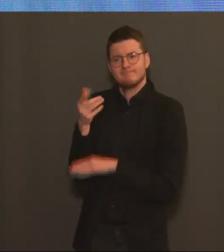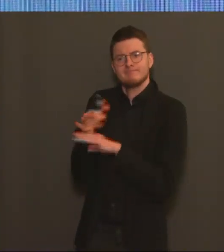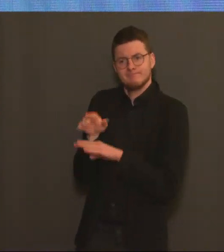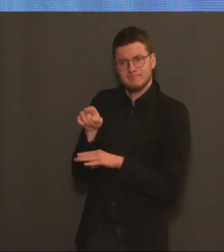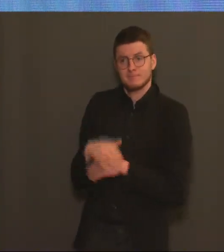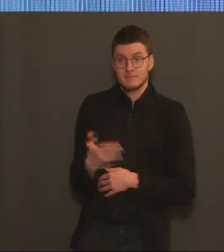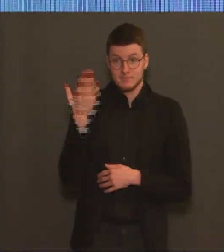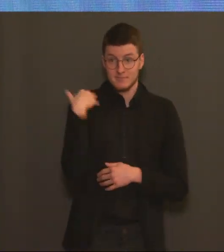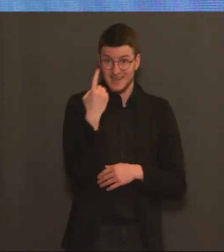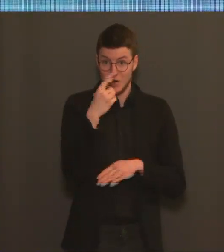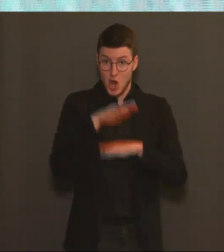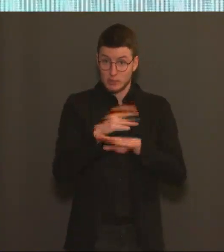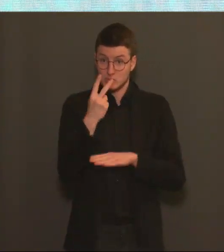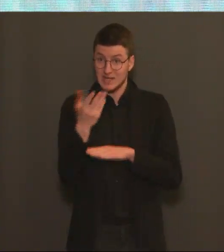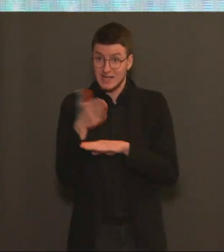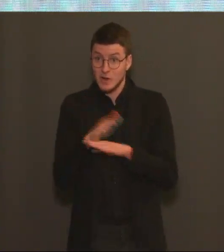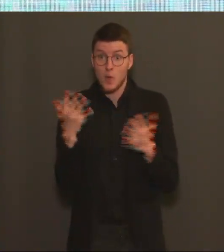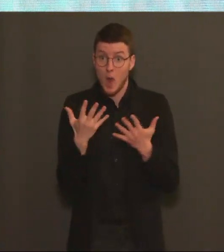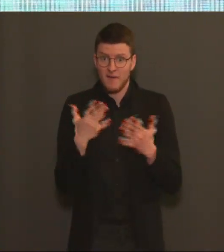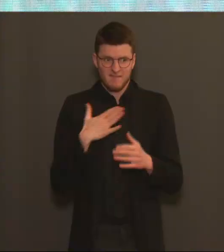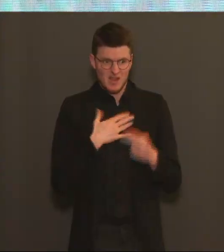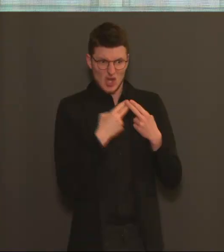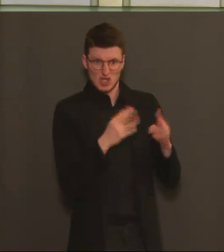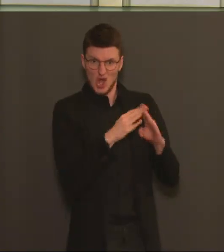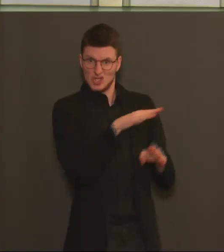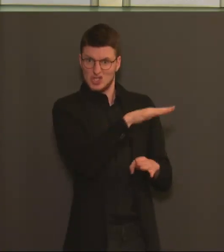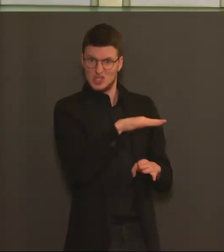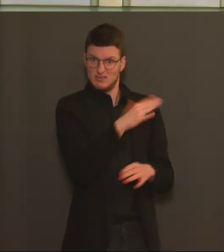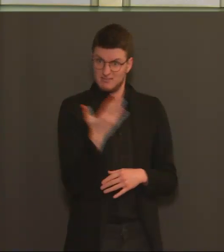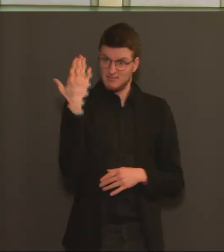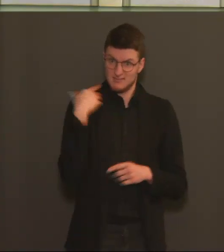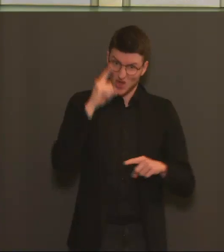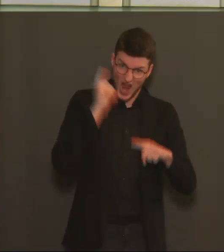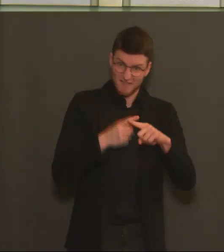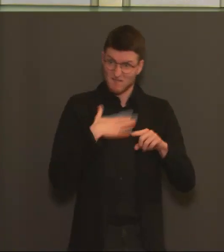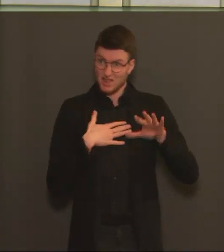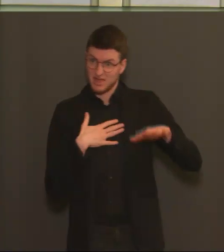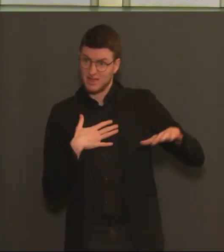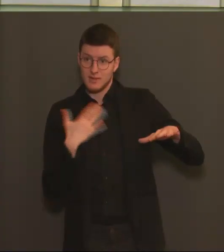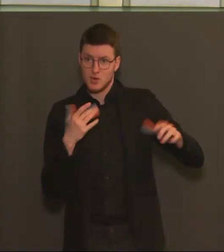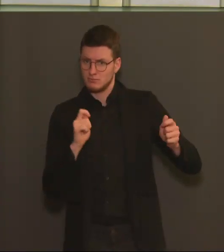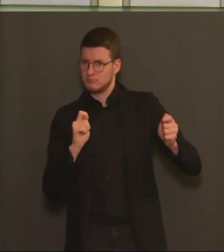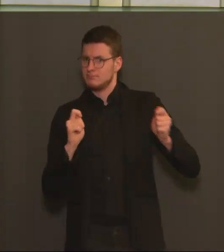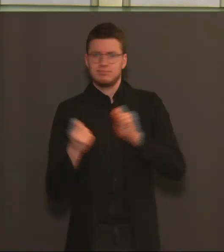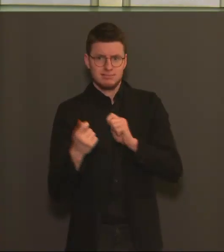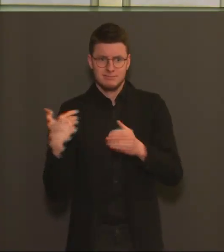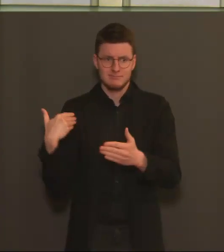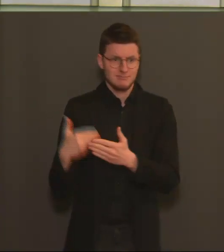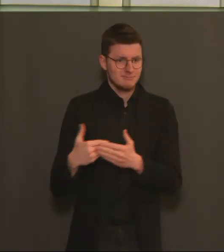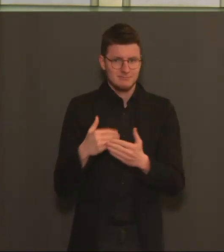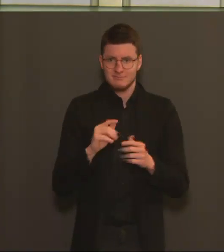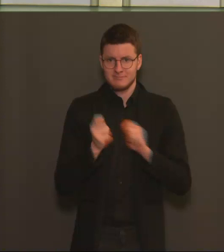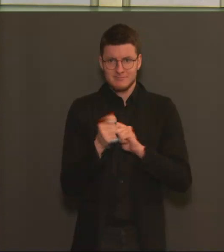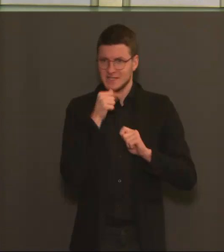de overlijdens plaats bij bewoners van de woonzorgcentra. Dat is duidelijk veranderd. We zien die evolutie,